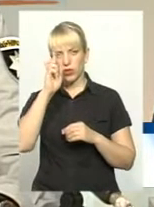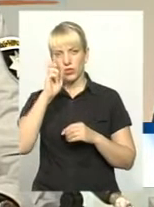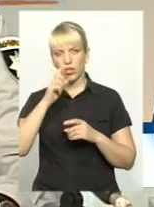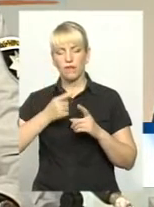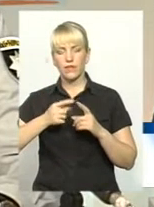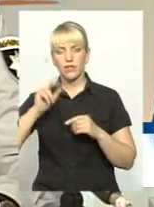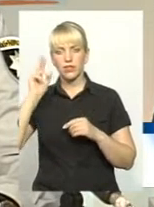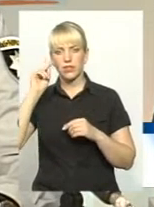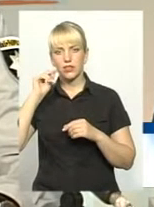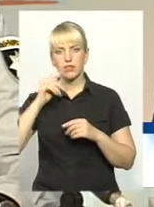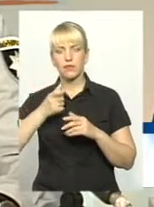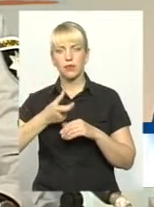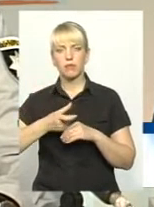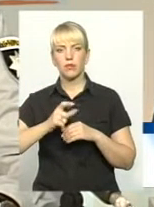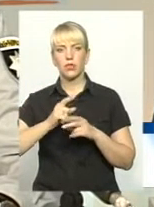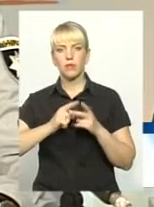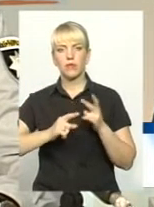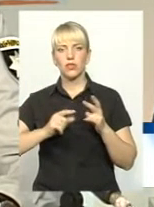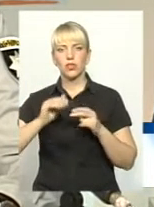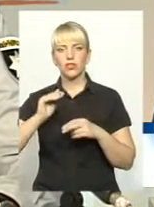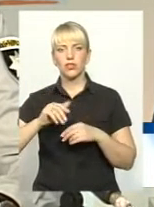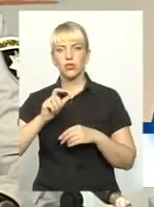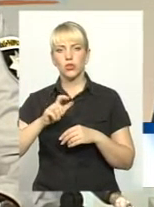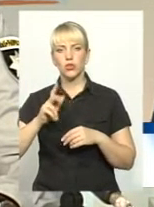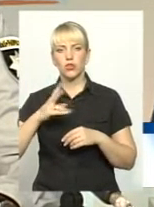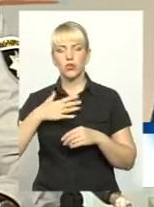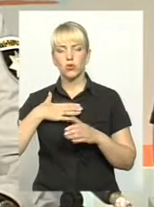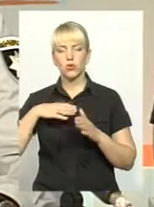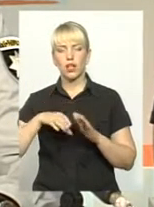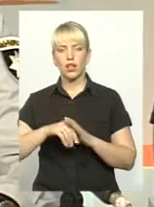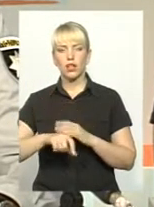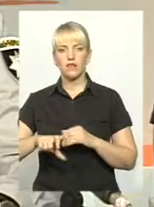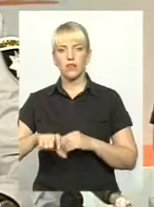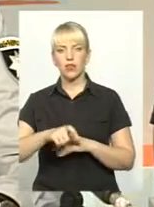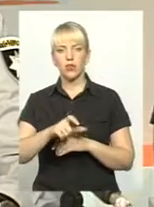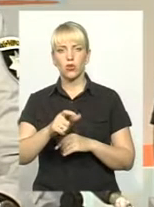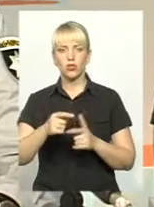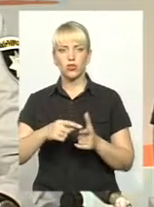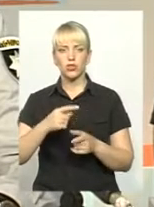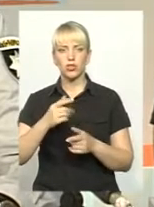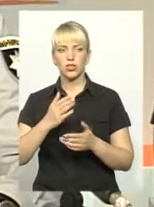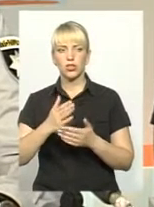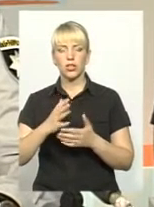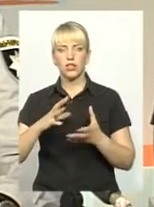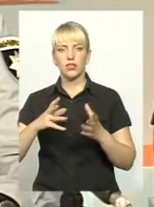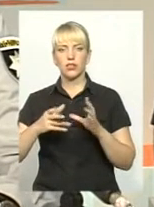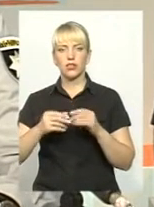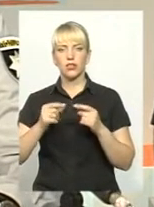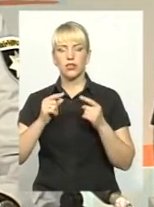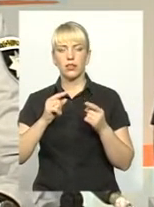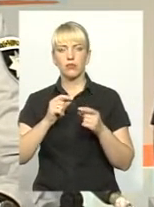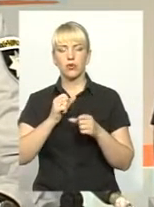складає більше 1500 осіб, які загинули на дорогах. Чи є результати протидії? Зрозуміло,